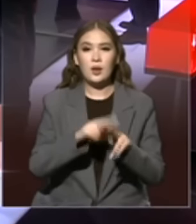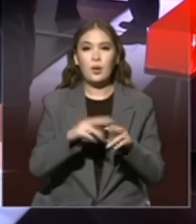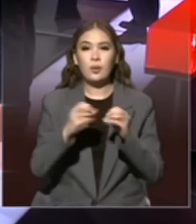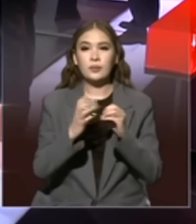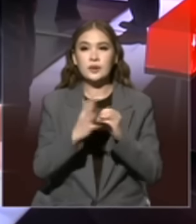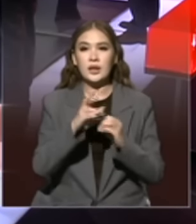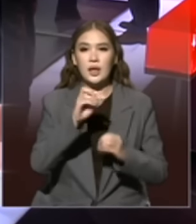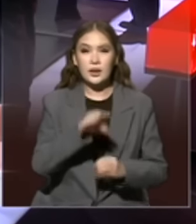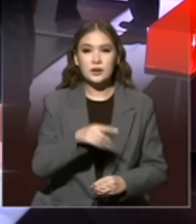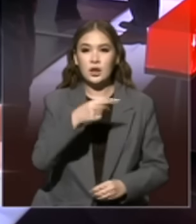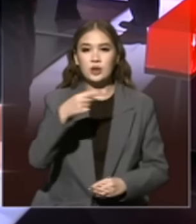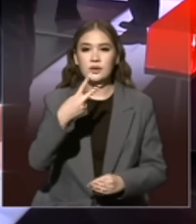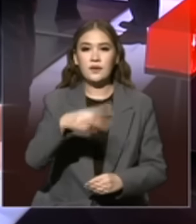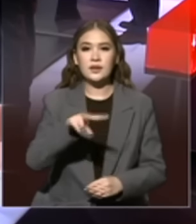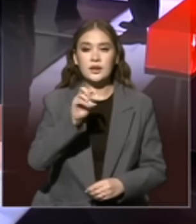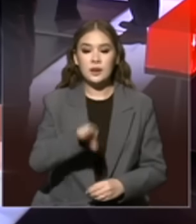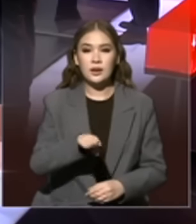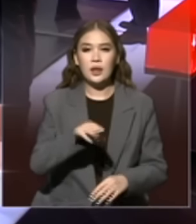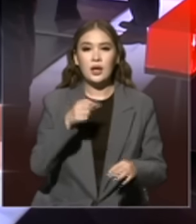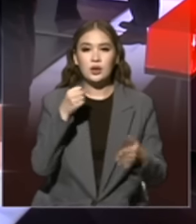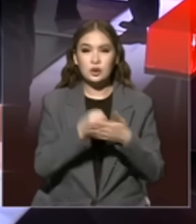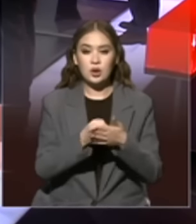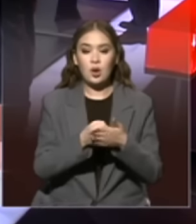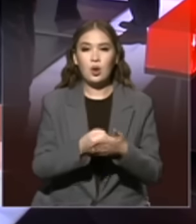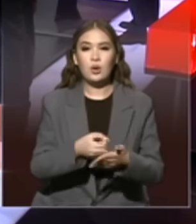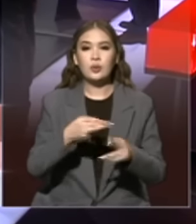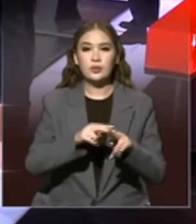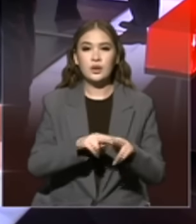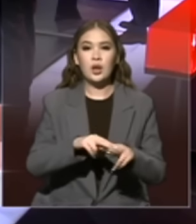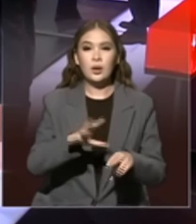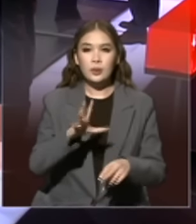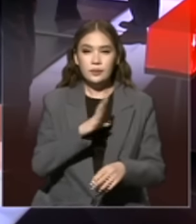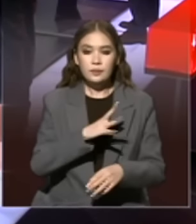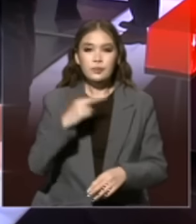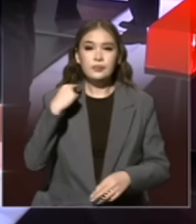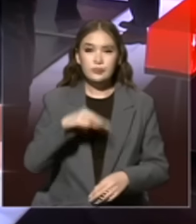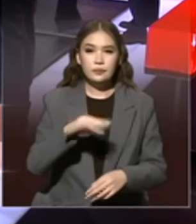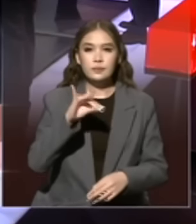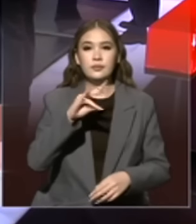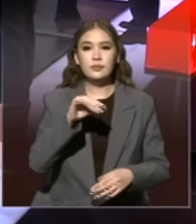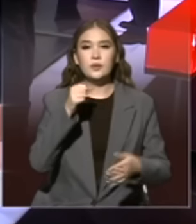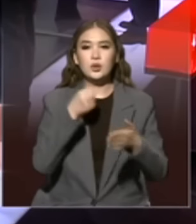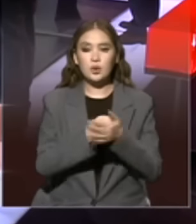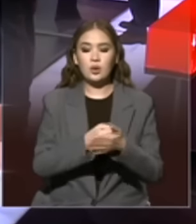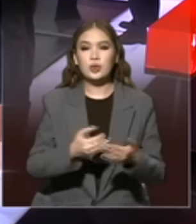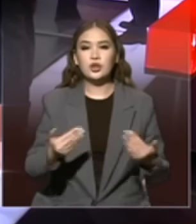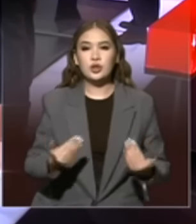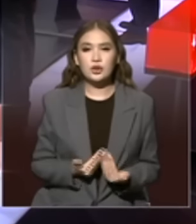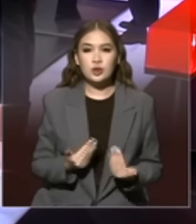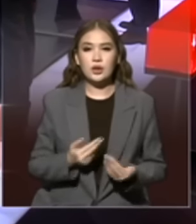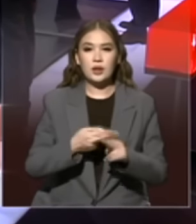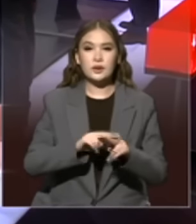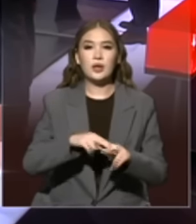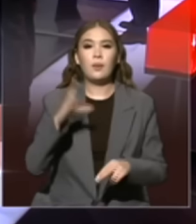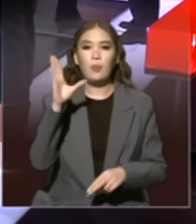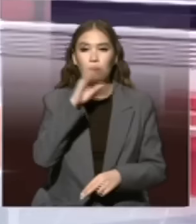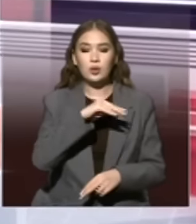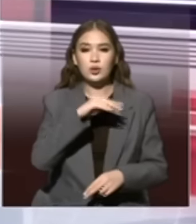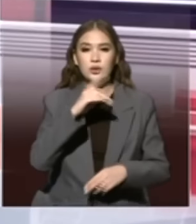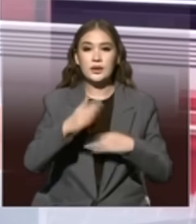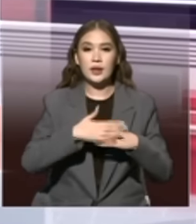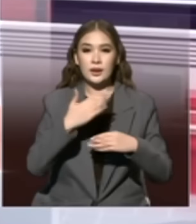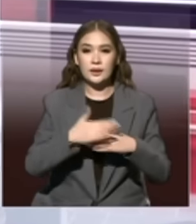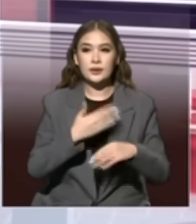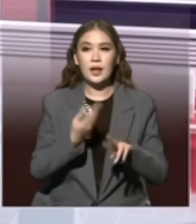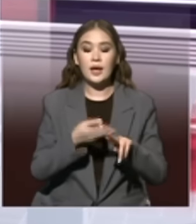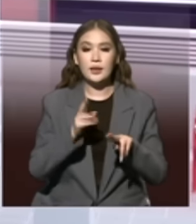жылдан 20 жылға дейін мерзімге бас бостандығынан айыруға, не өмір бойына бас бостандығынан айыруға жазаланады дейді қымбат